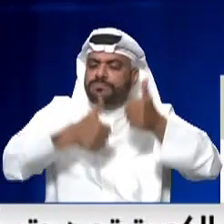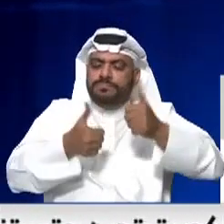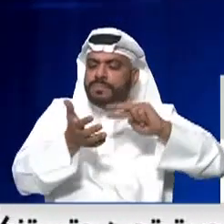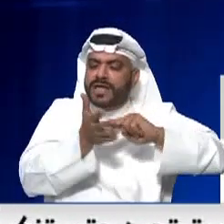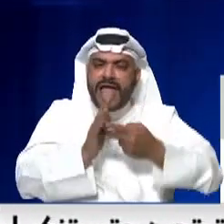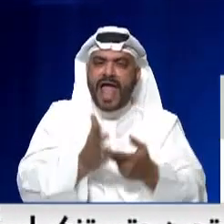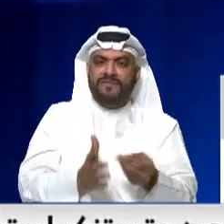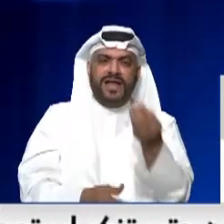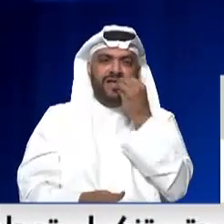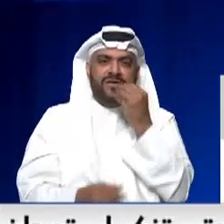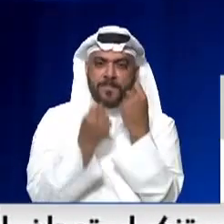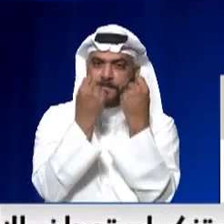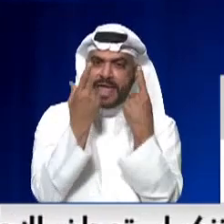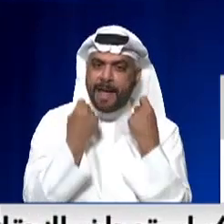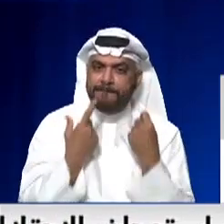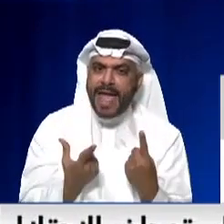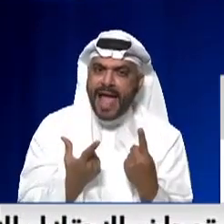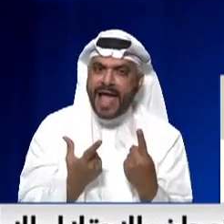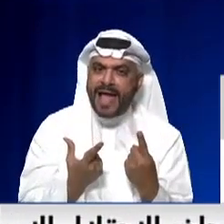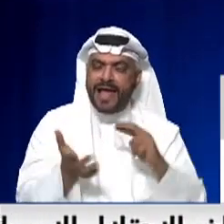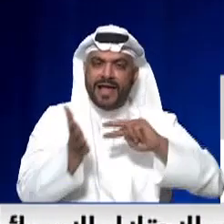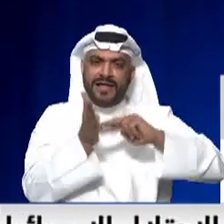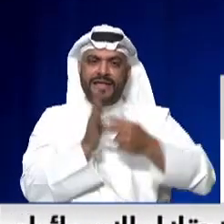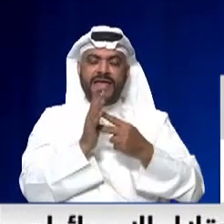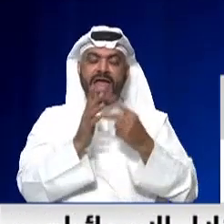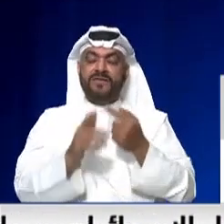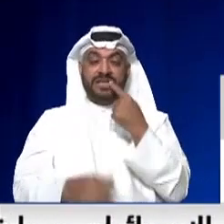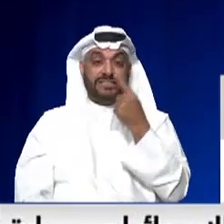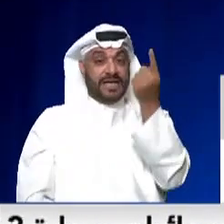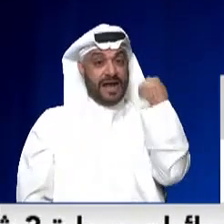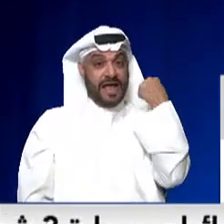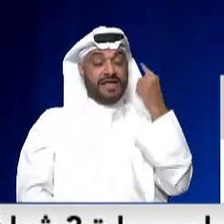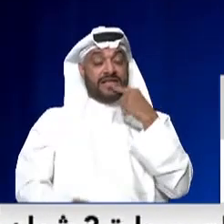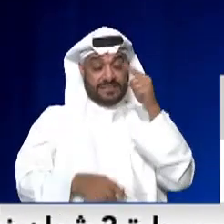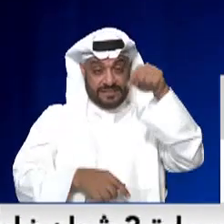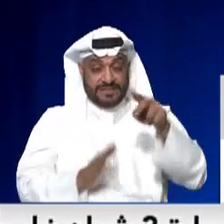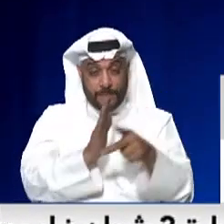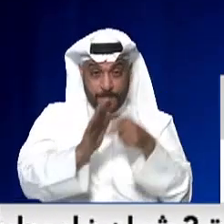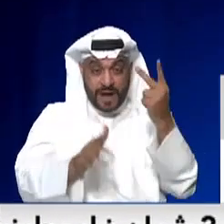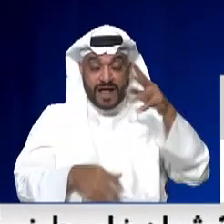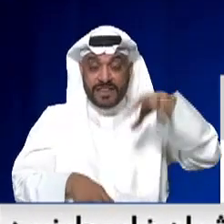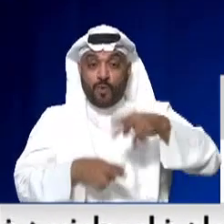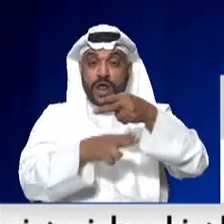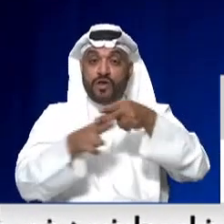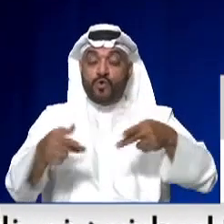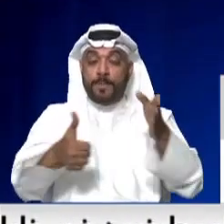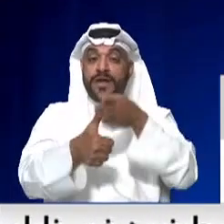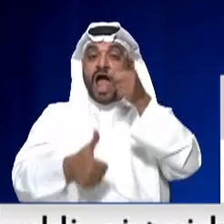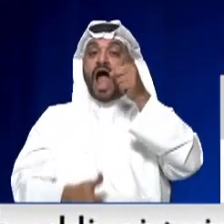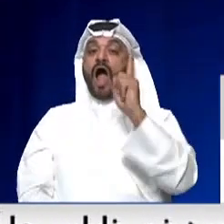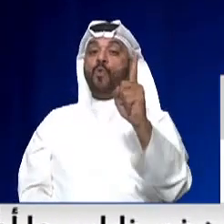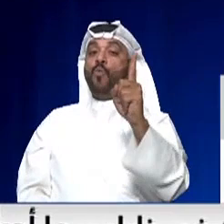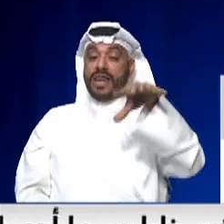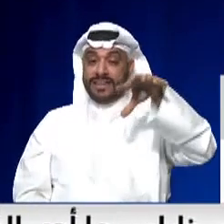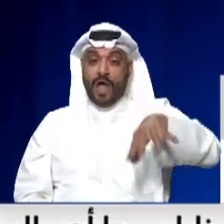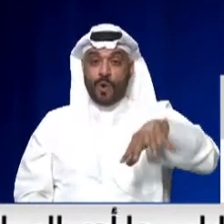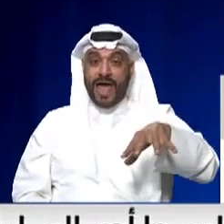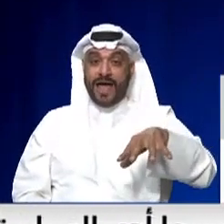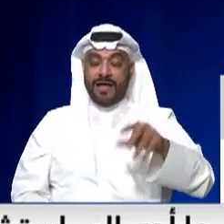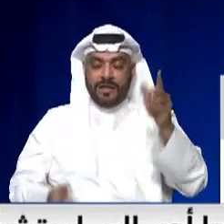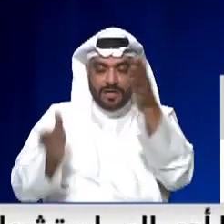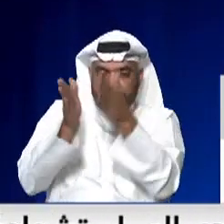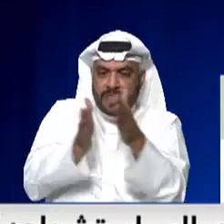النظام الغذائيه التي بدات في القيمه الاولى العام الماضي حيث كانت دوله الكويت من اوائل الدول التي قامت